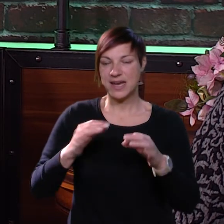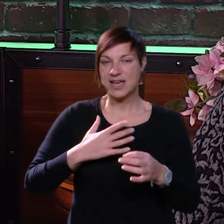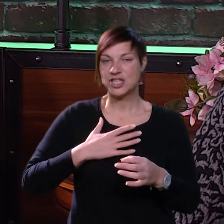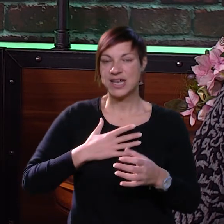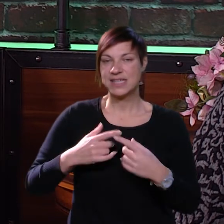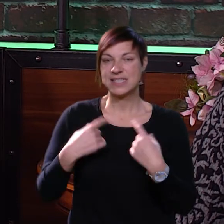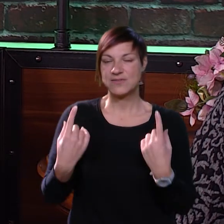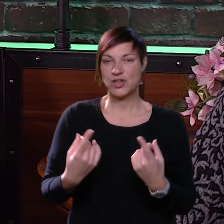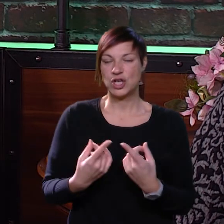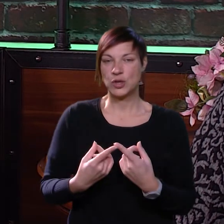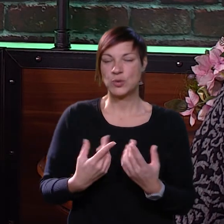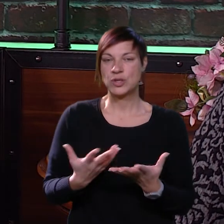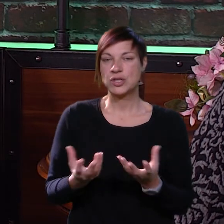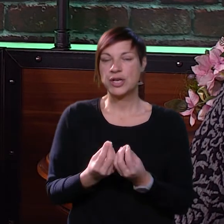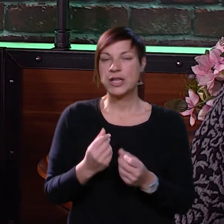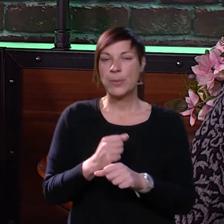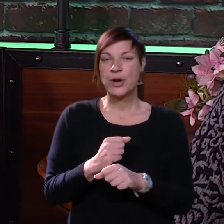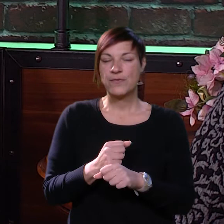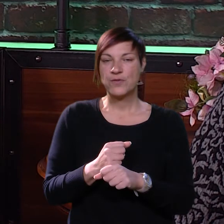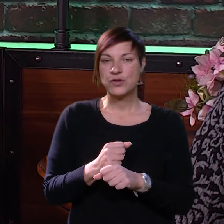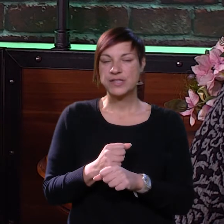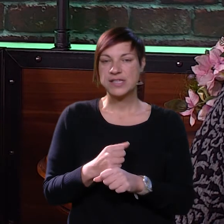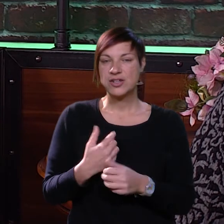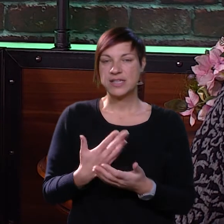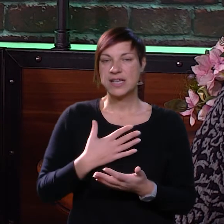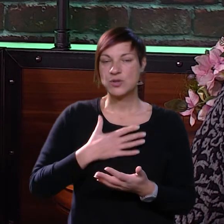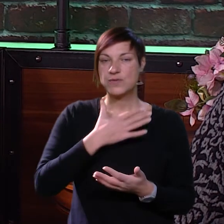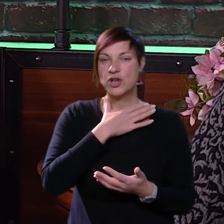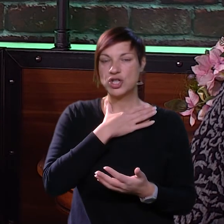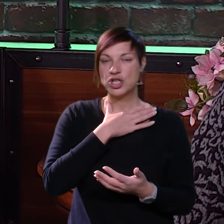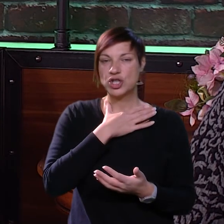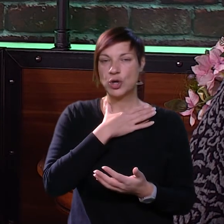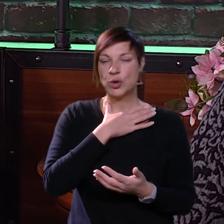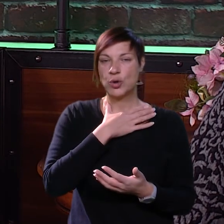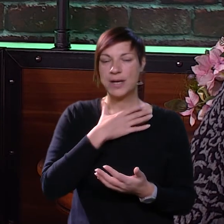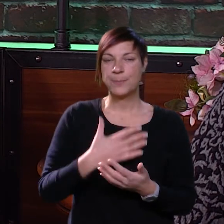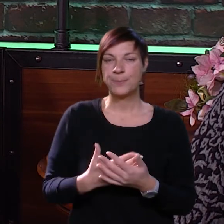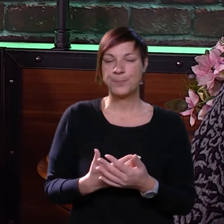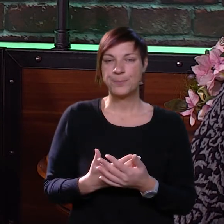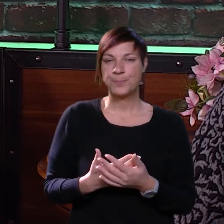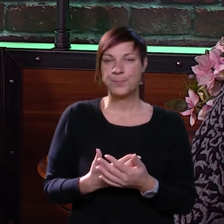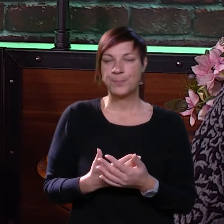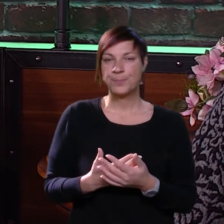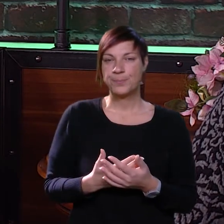neki svoj krug s kojim se on dobro funkcionira, jer u svojoj školi,